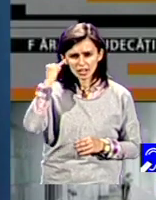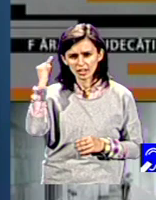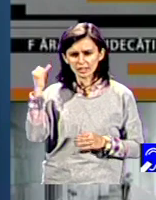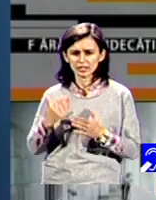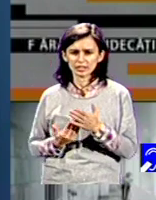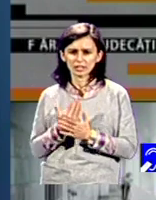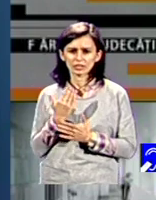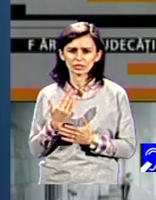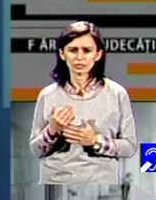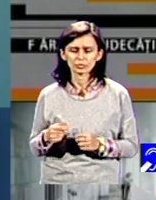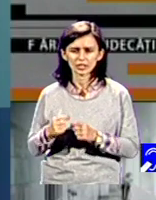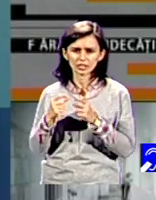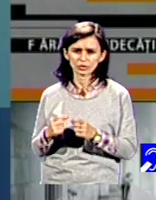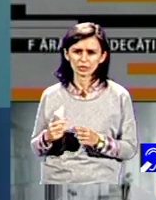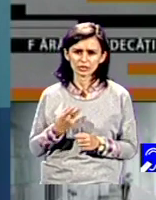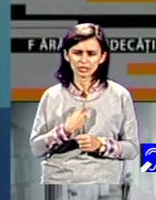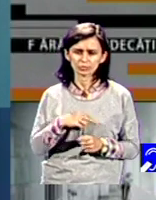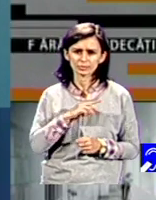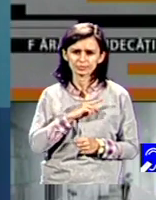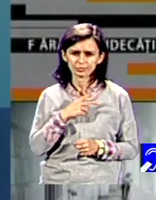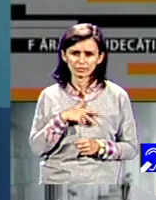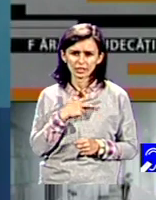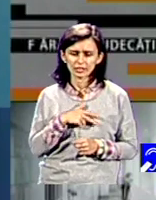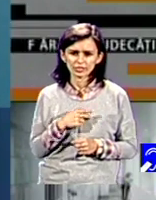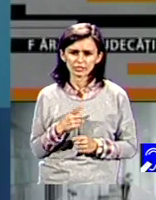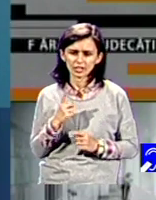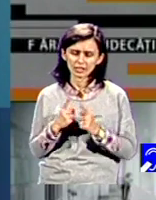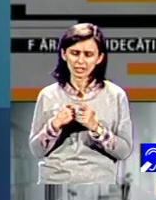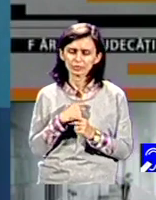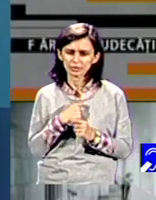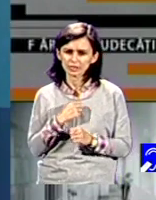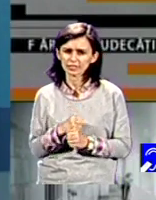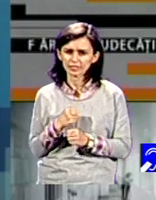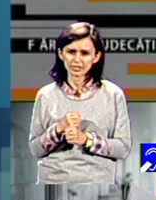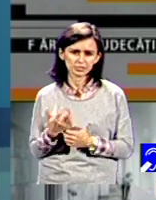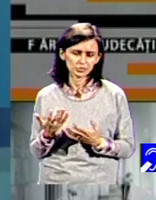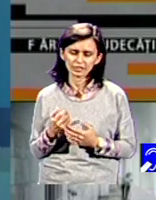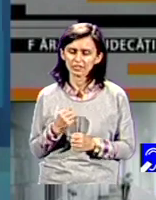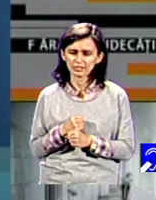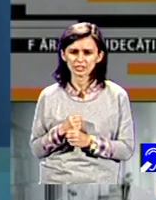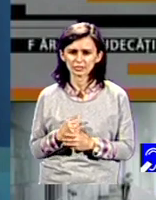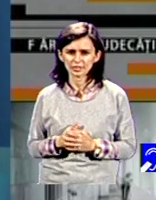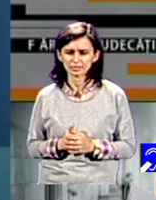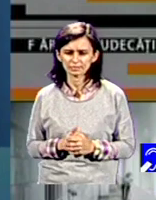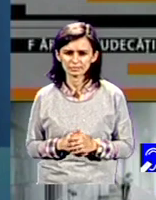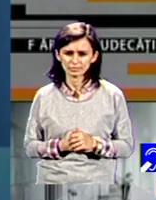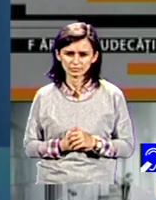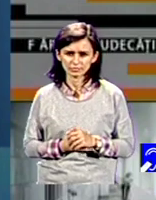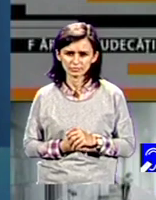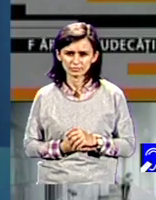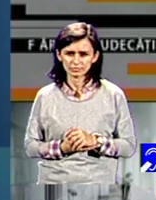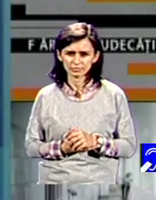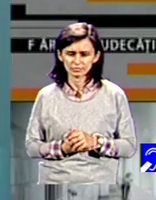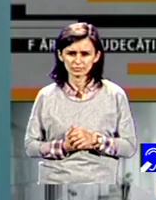Socială pe timpul dacă putem să facem ceva facem Nu contează că suntem acum Poate mai